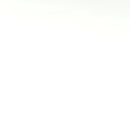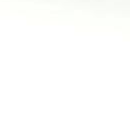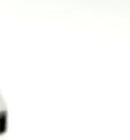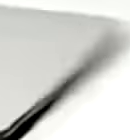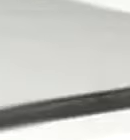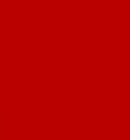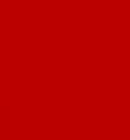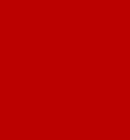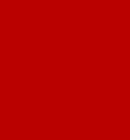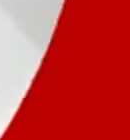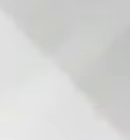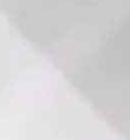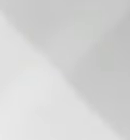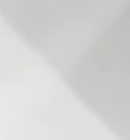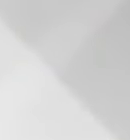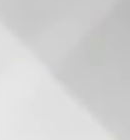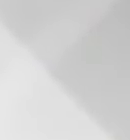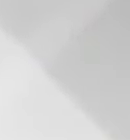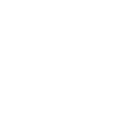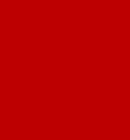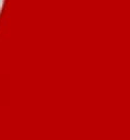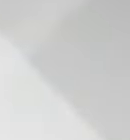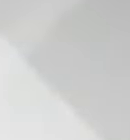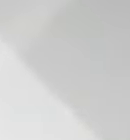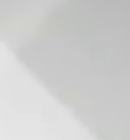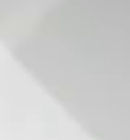news@kbc.co.ke or call